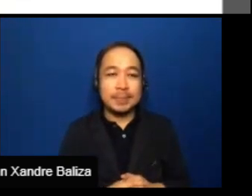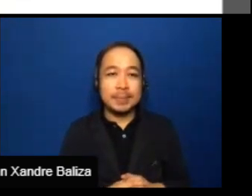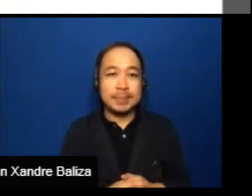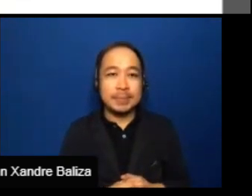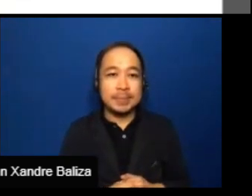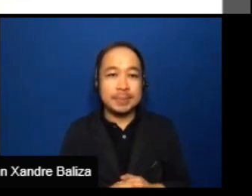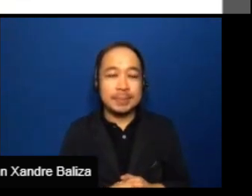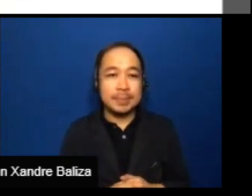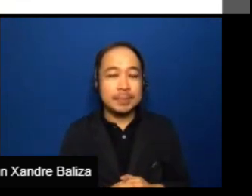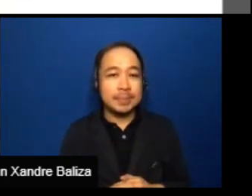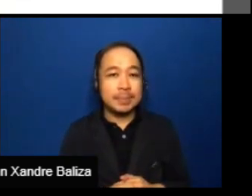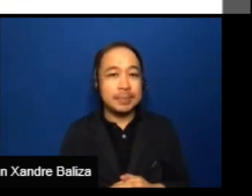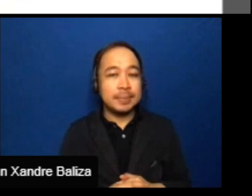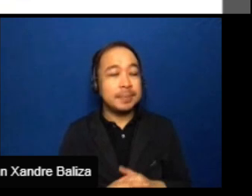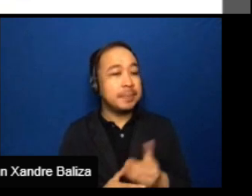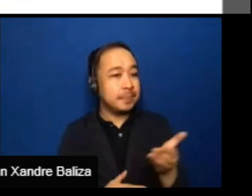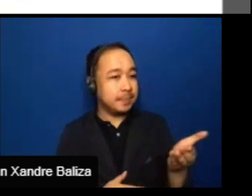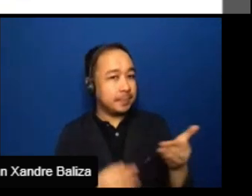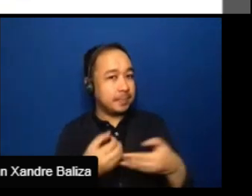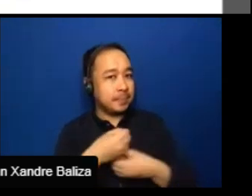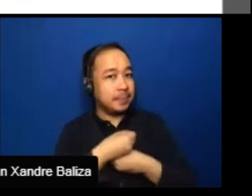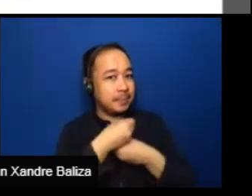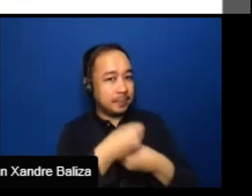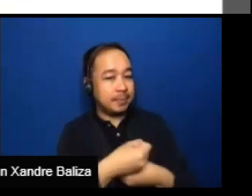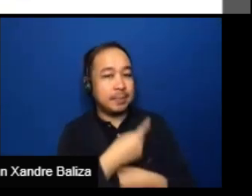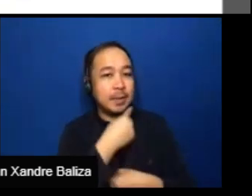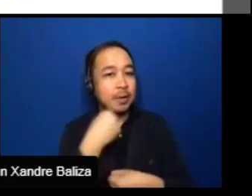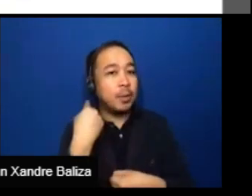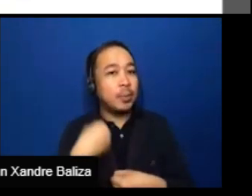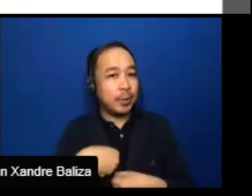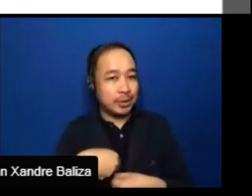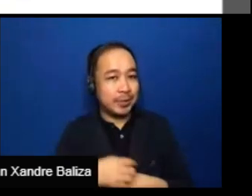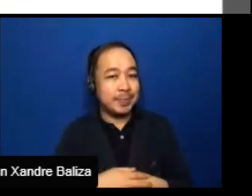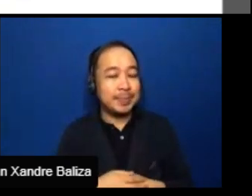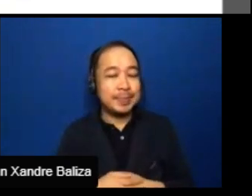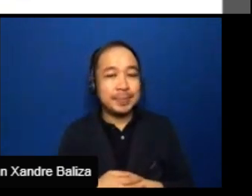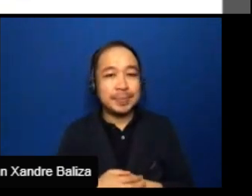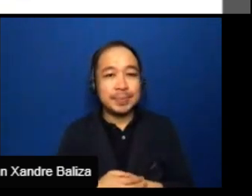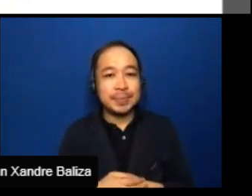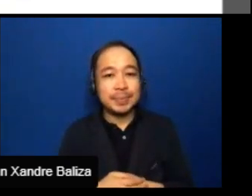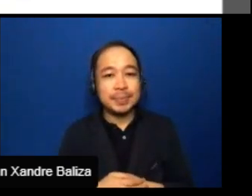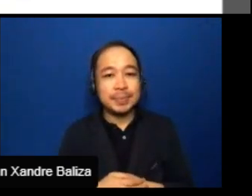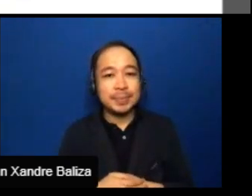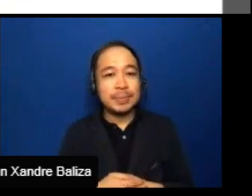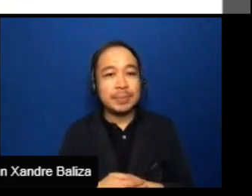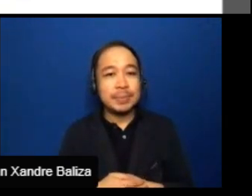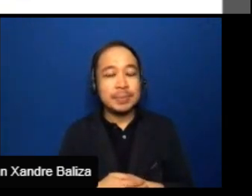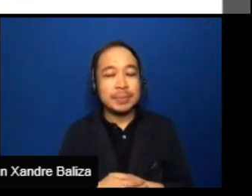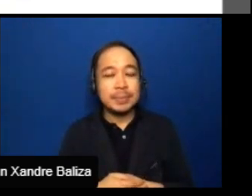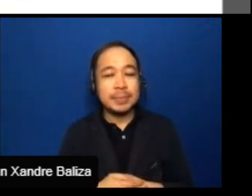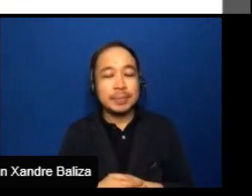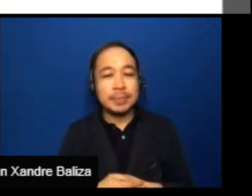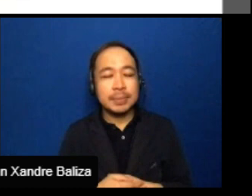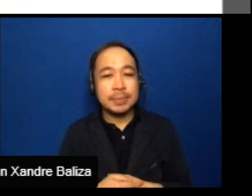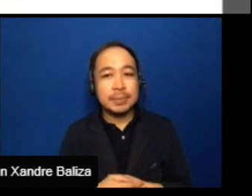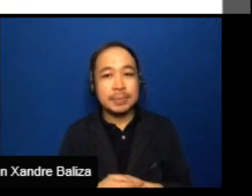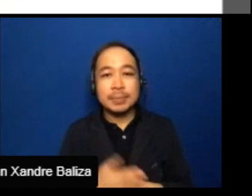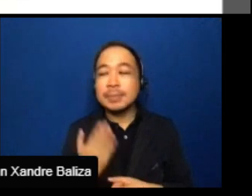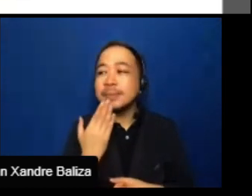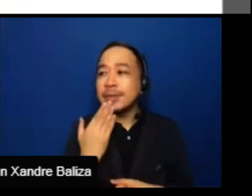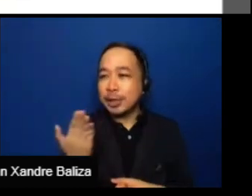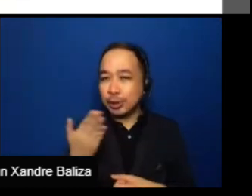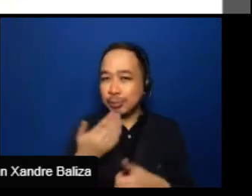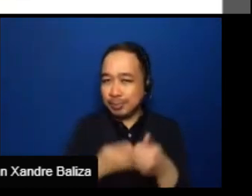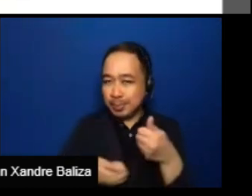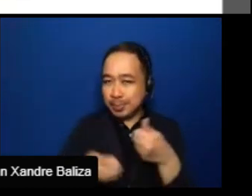The distinguished delegation of the Russian Federation. You have the floor, sir. Спасибо, госпожа председатель. Единственная причина, по которой